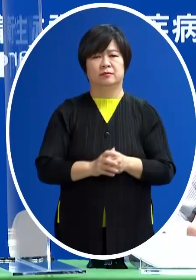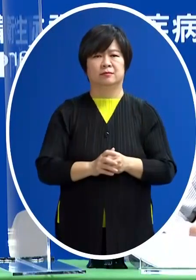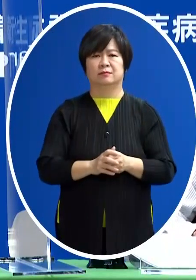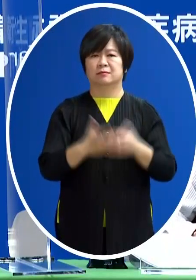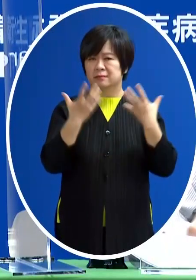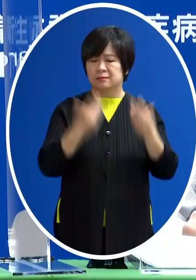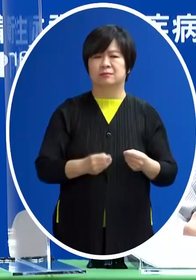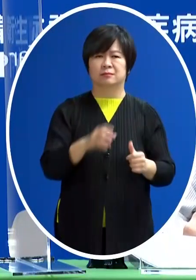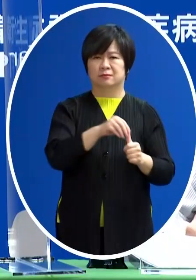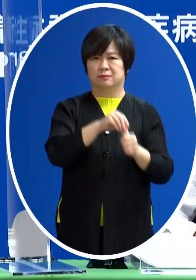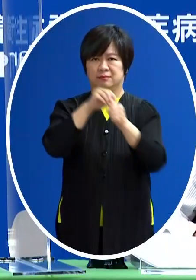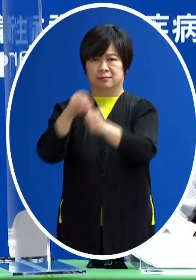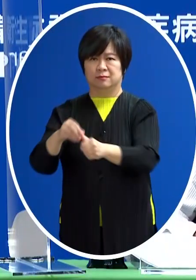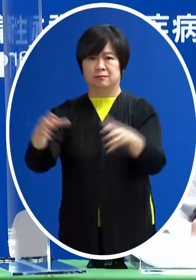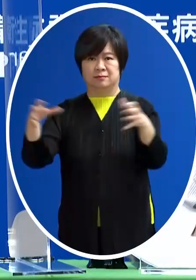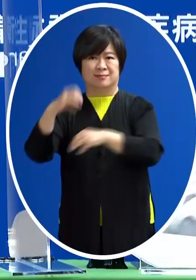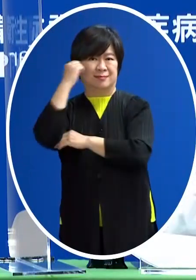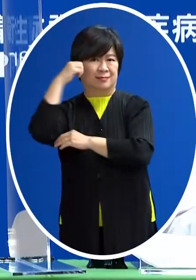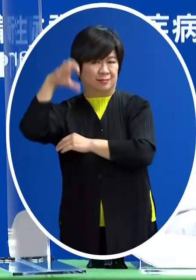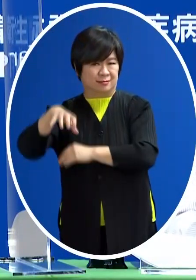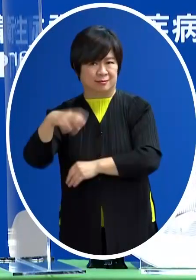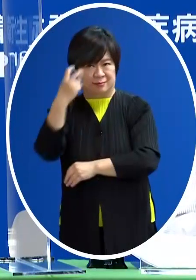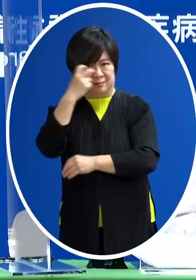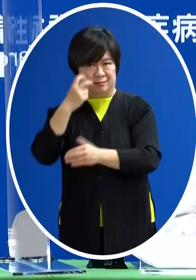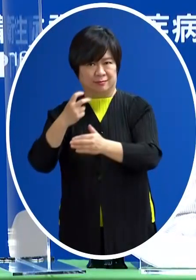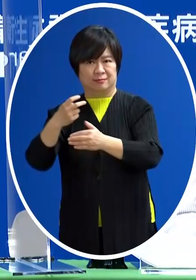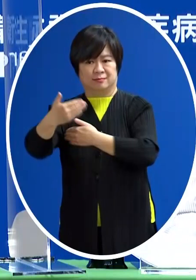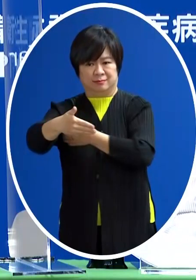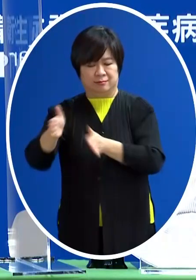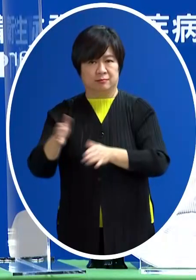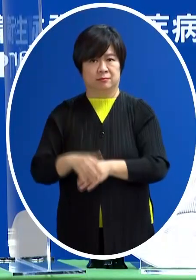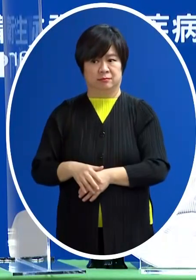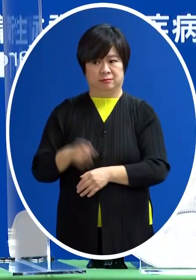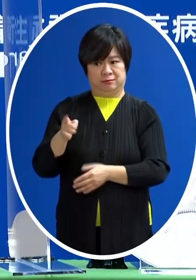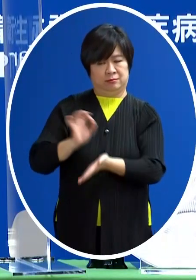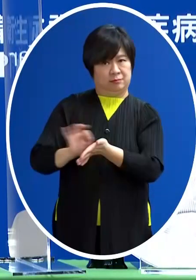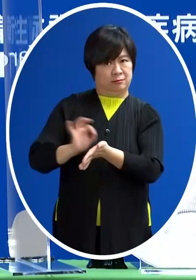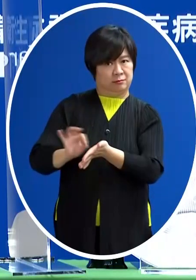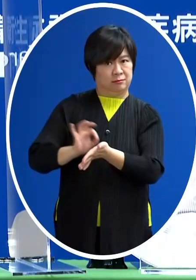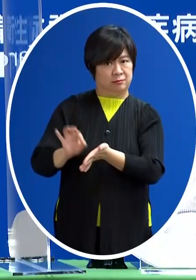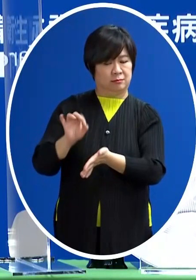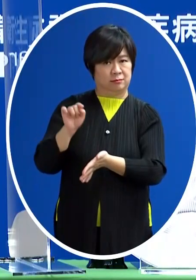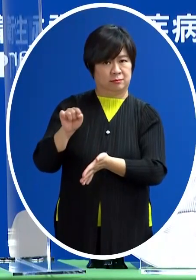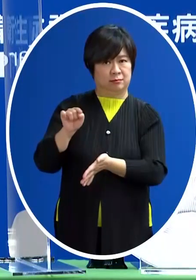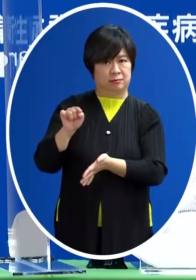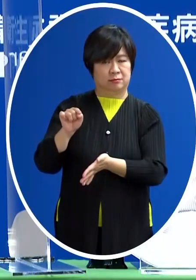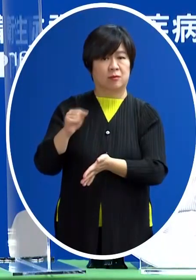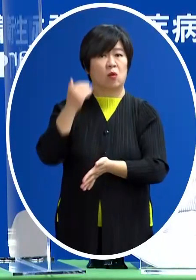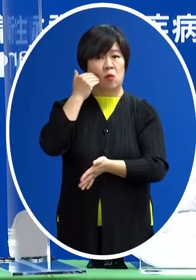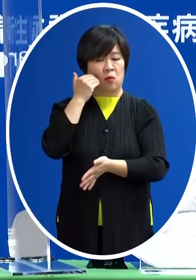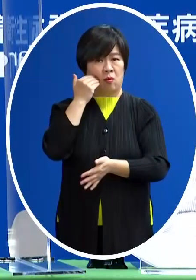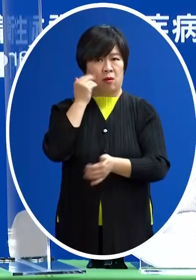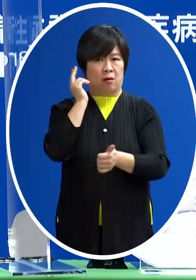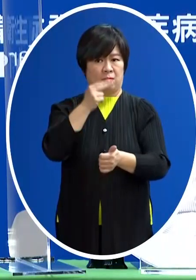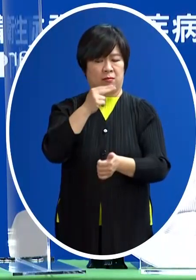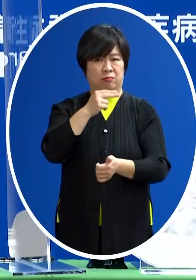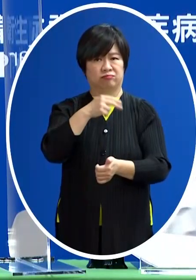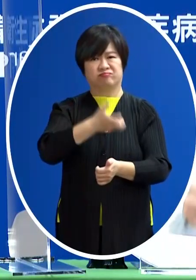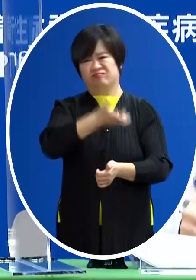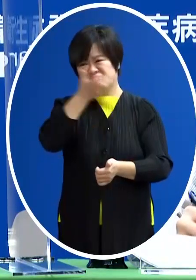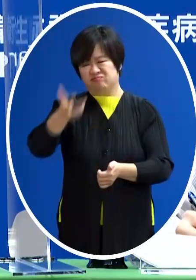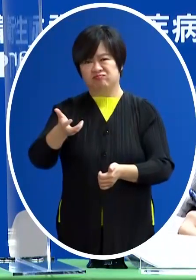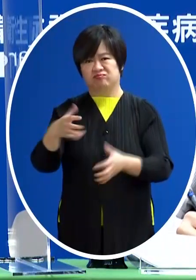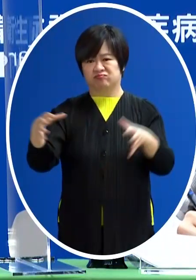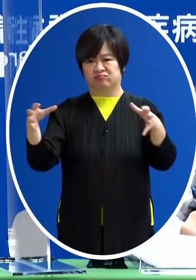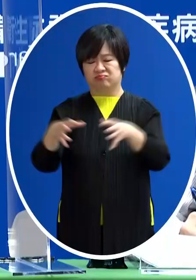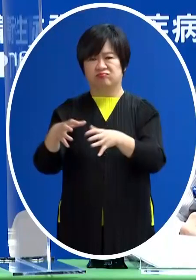中检疫所来检疫。那至于集中检疫所的检疫，基本上这种集中检疫所的隔离，基本